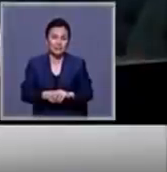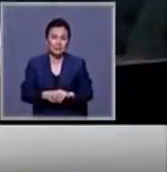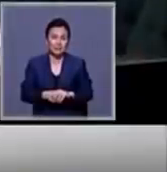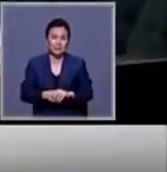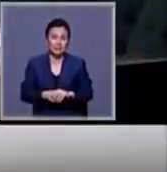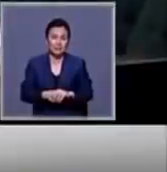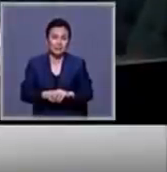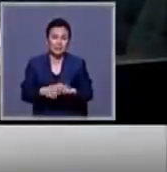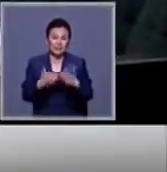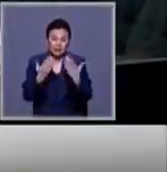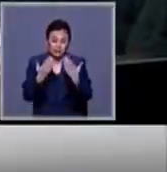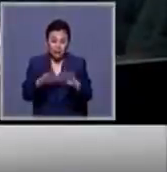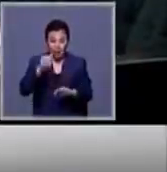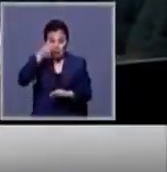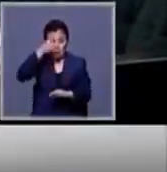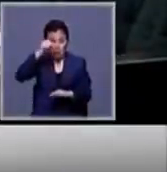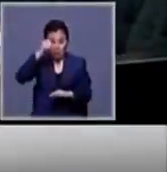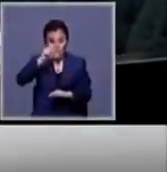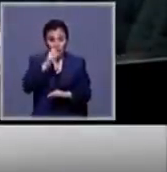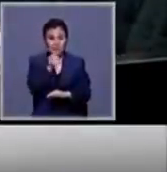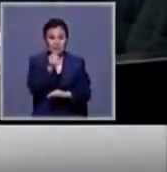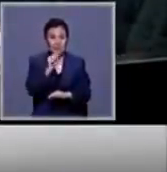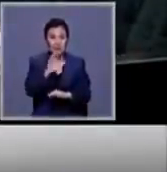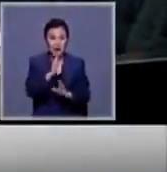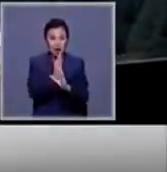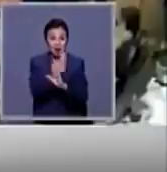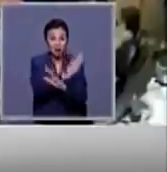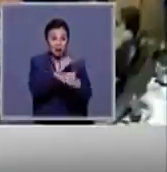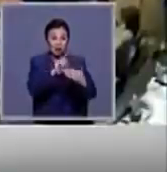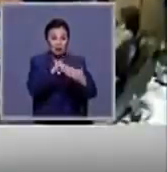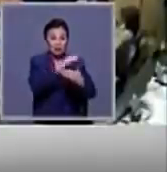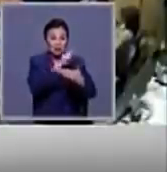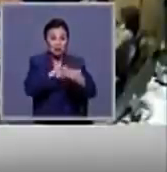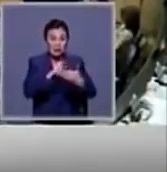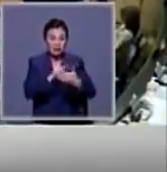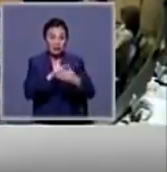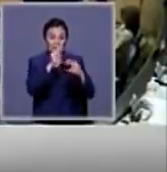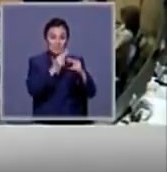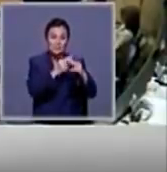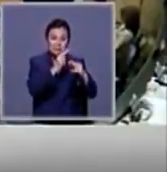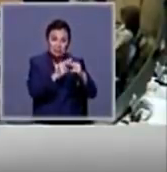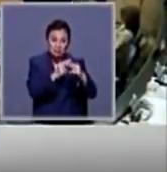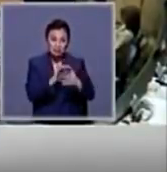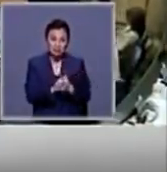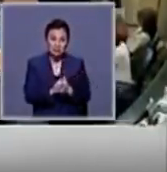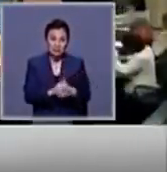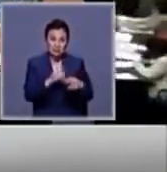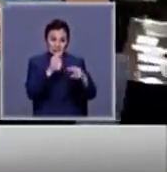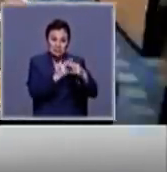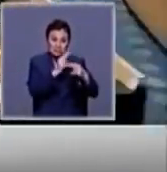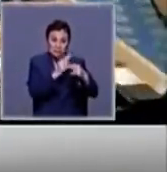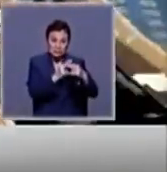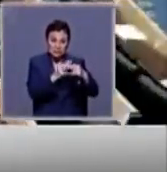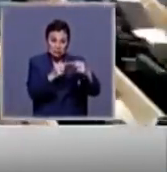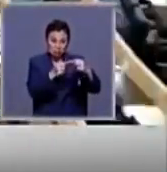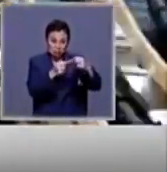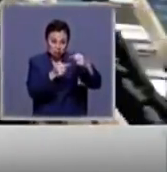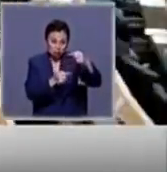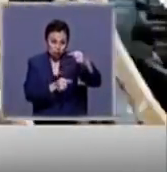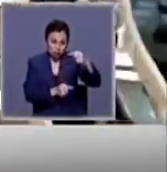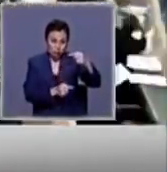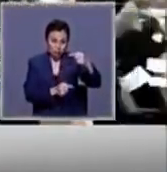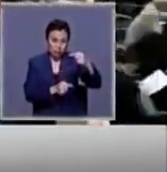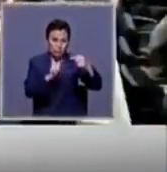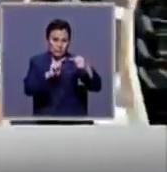ค หนึ่ง แล้วใน15วันก่อนเลือกตั้งเนี่ยก็จะ ต้องมาต้องมาตั้งเลือกนะ ชื่อก็จะมีการส่งรายชื่อหนึ่งร